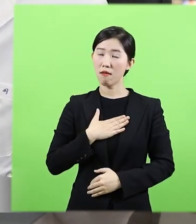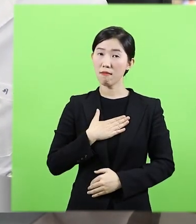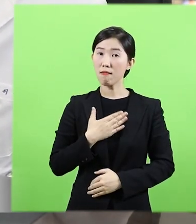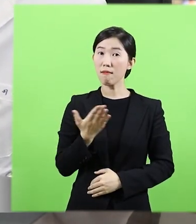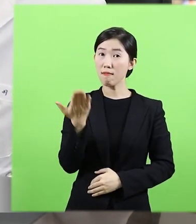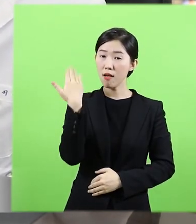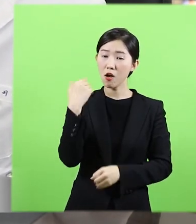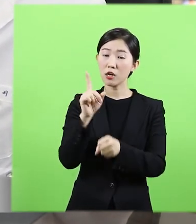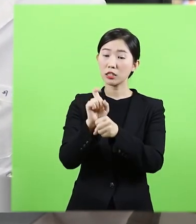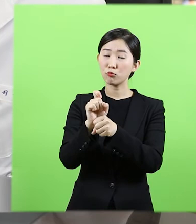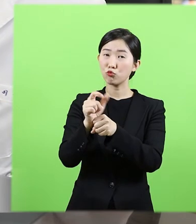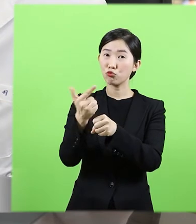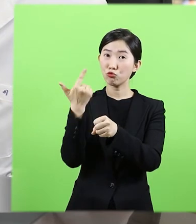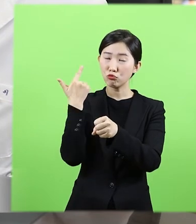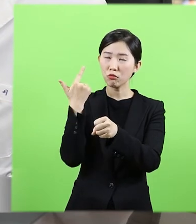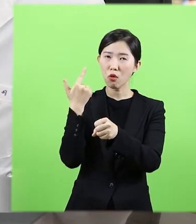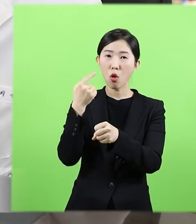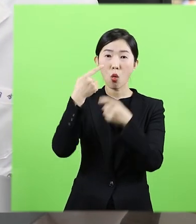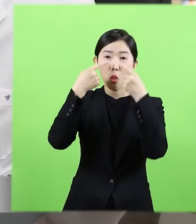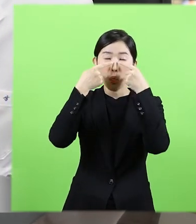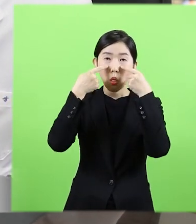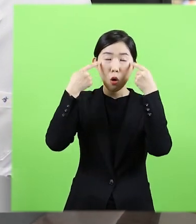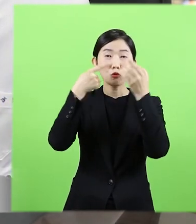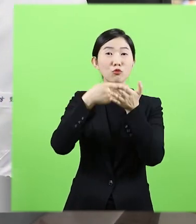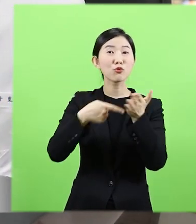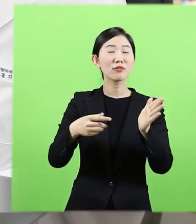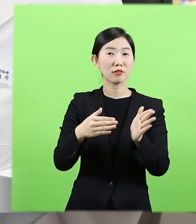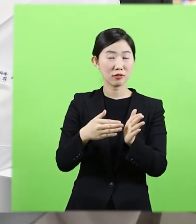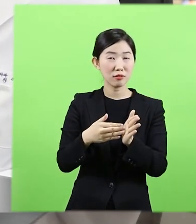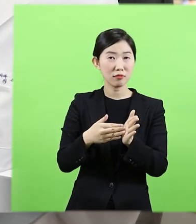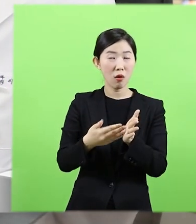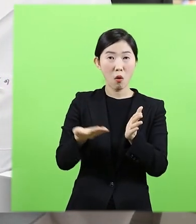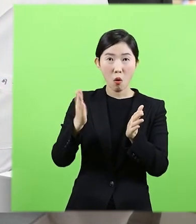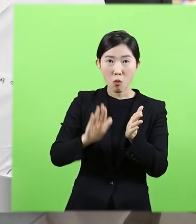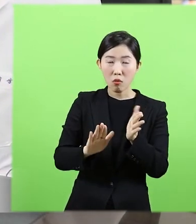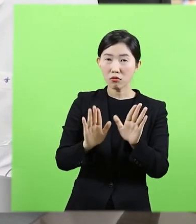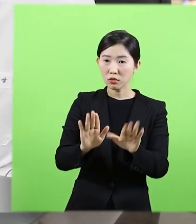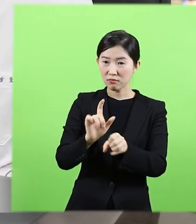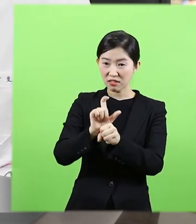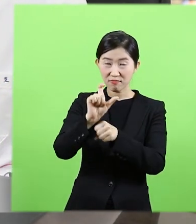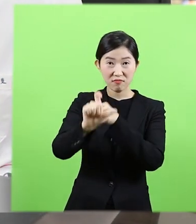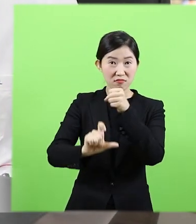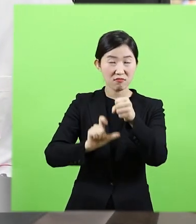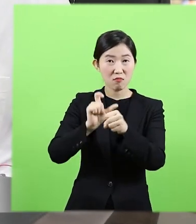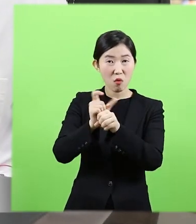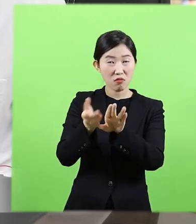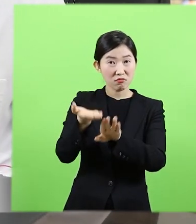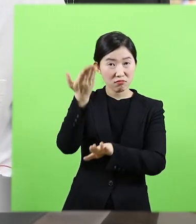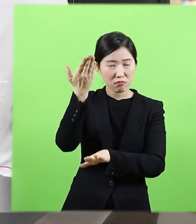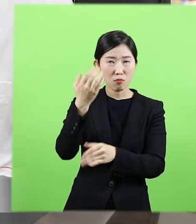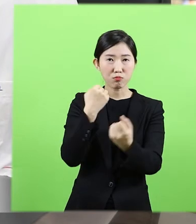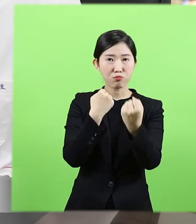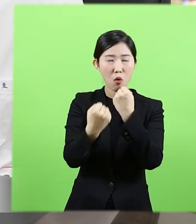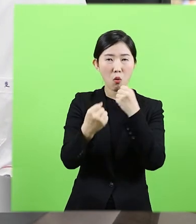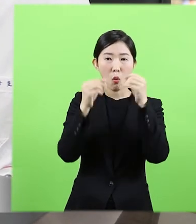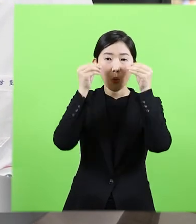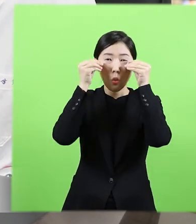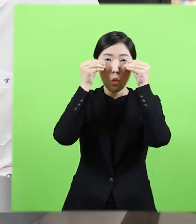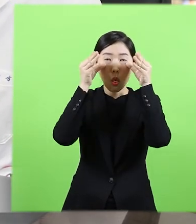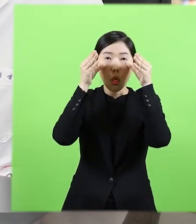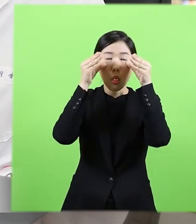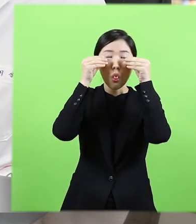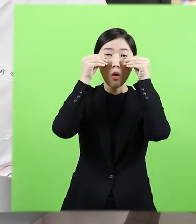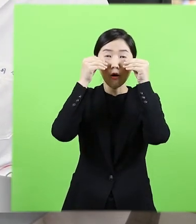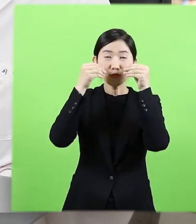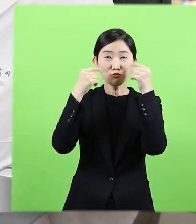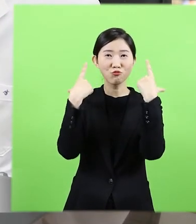저한테 16년 전에 눈밑 수술을 받아서 16년이 지났음에도 이렇게 잘 유지가 되고 있는 걸